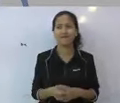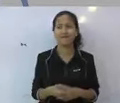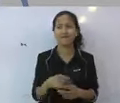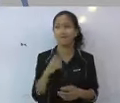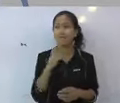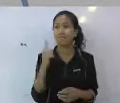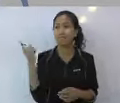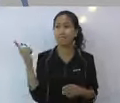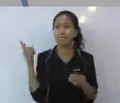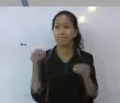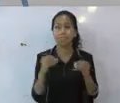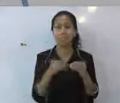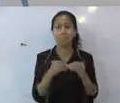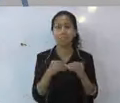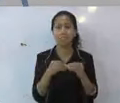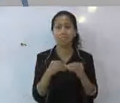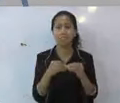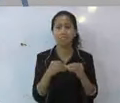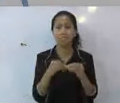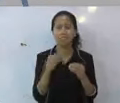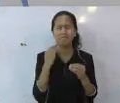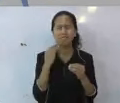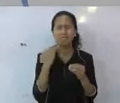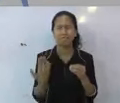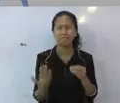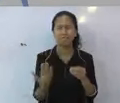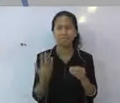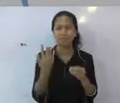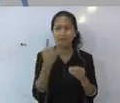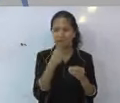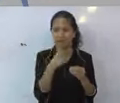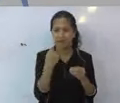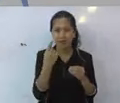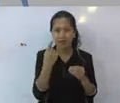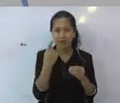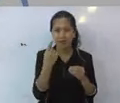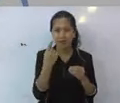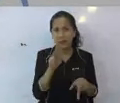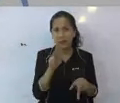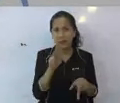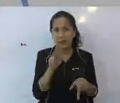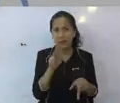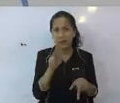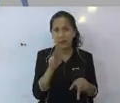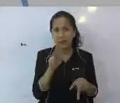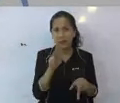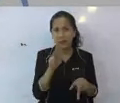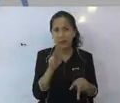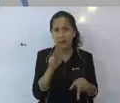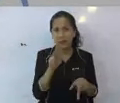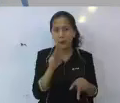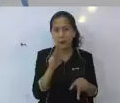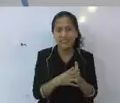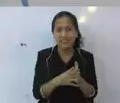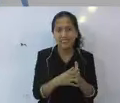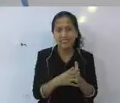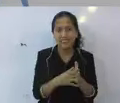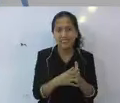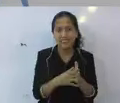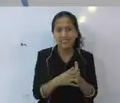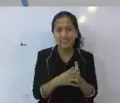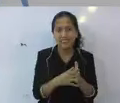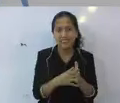mas nakamamatay, mas deadly ang mga taong mahilig sa karne. Oo, di ba? Totoo 'yan. Totoo talaga 'yun. Tinan mo nga yung mga